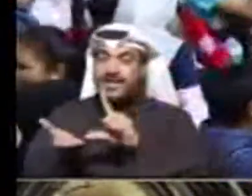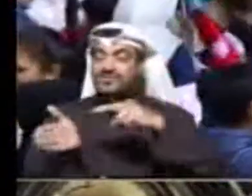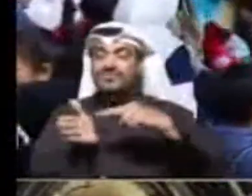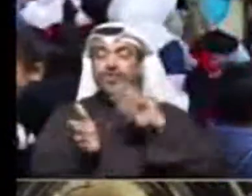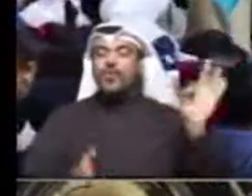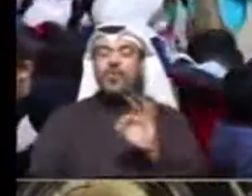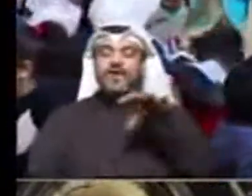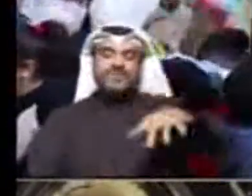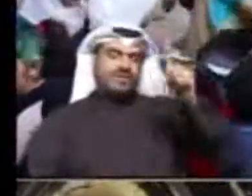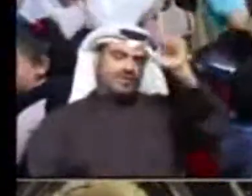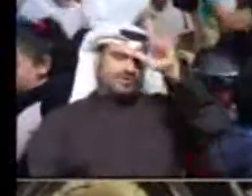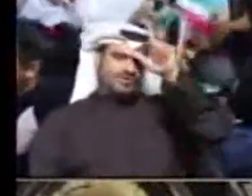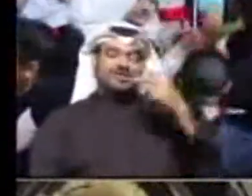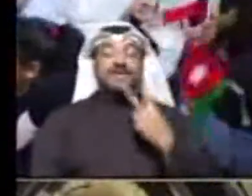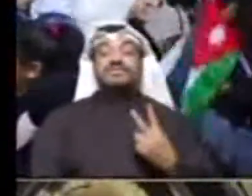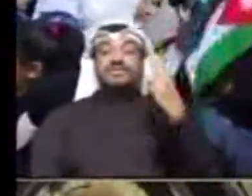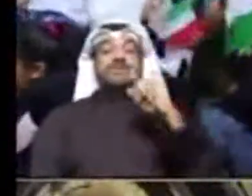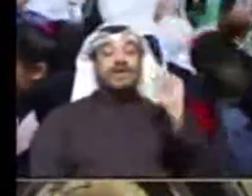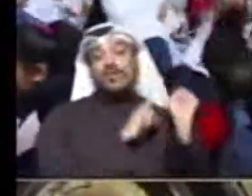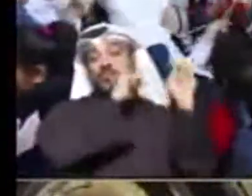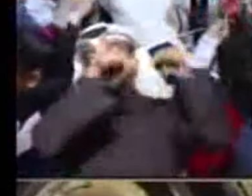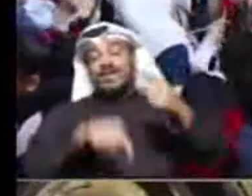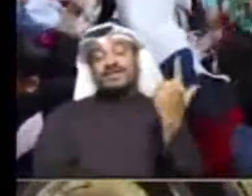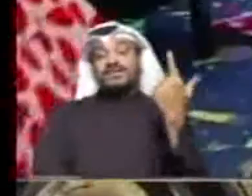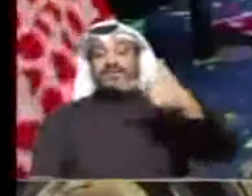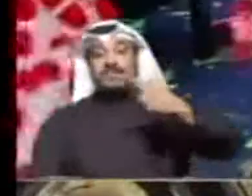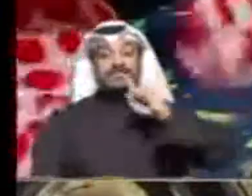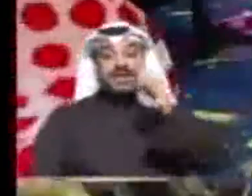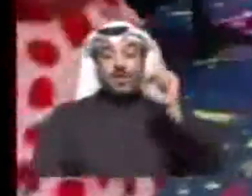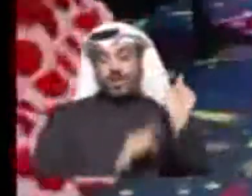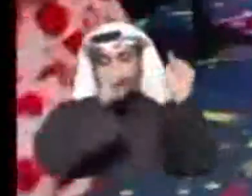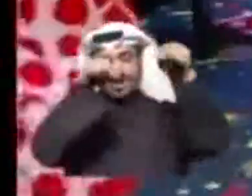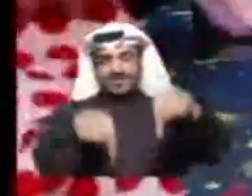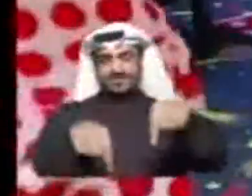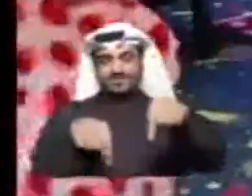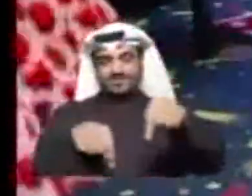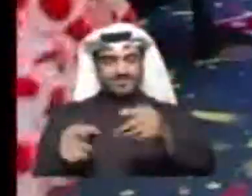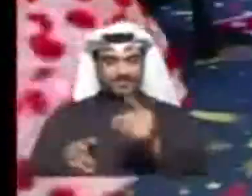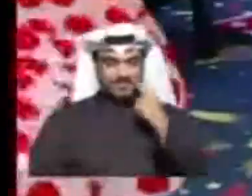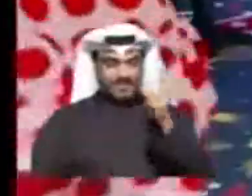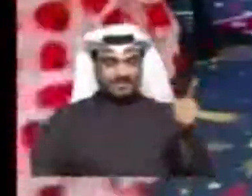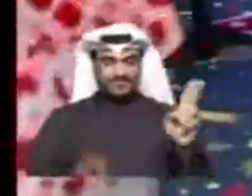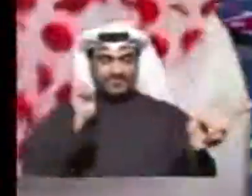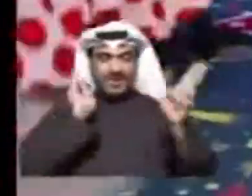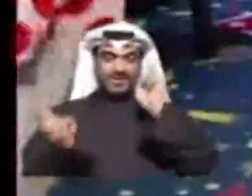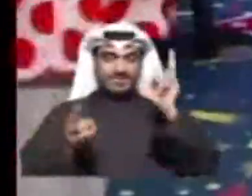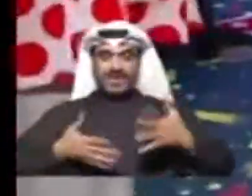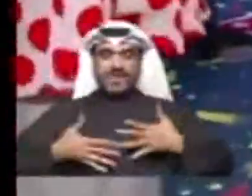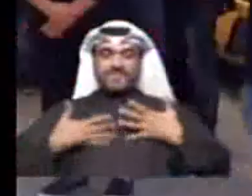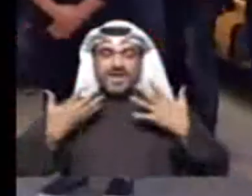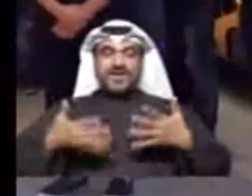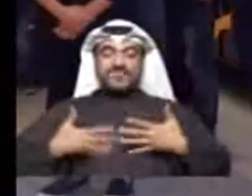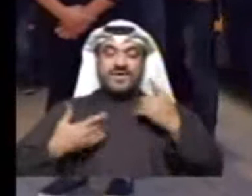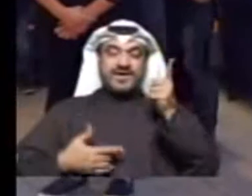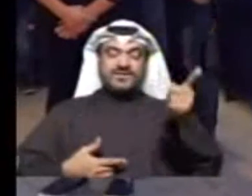المملكة منذ أكثر من 7 سنوات في مختلف وشتى القطاعات الإنسانية. حملة خيرية تعتبر واحدة